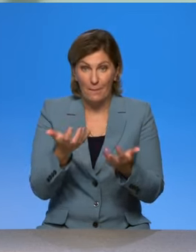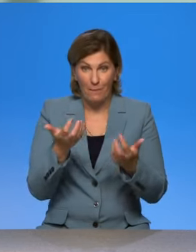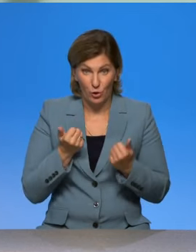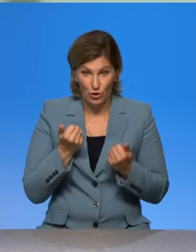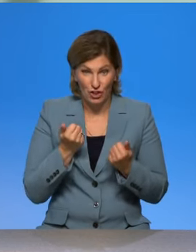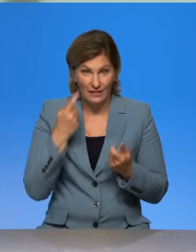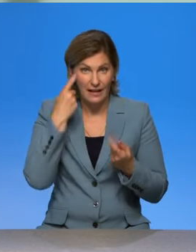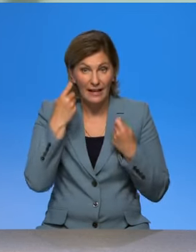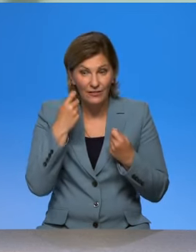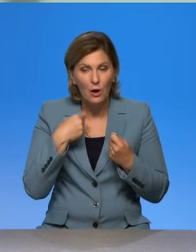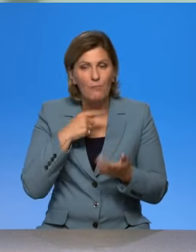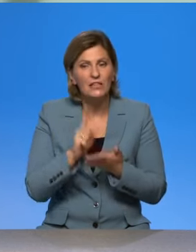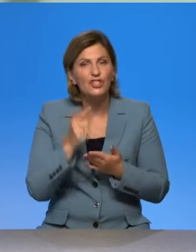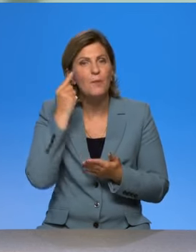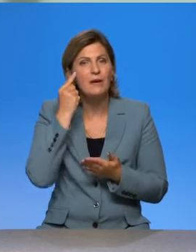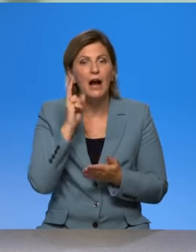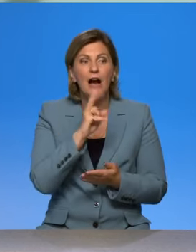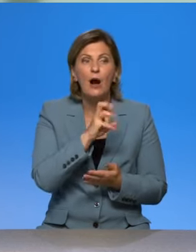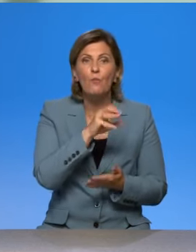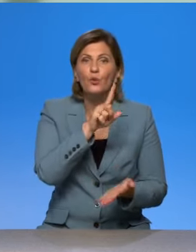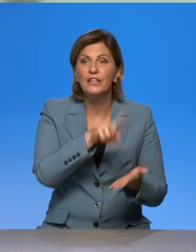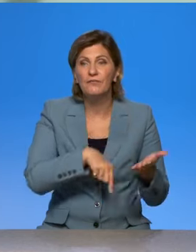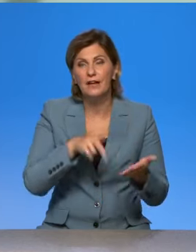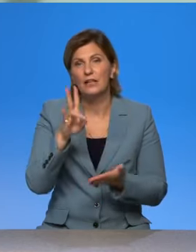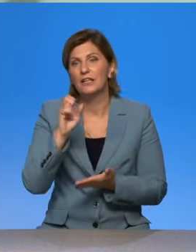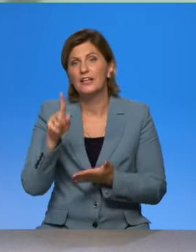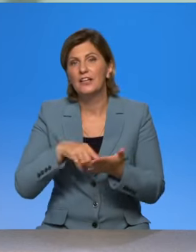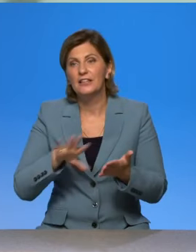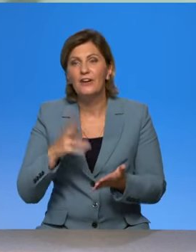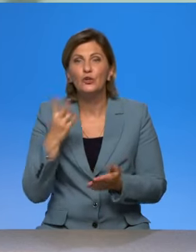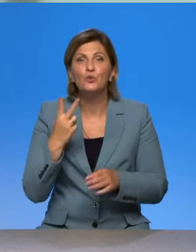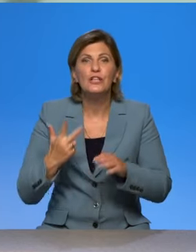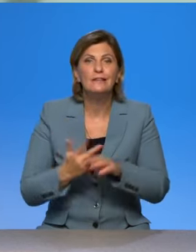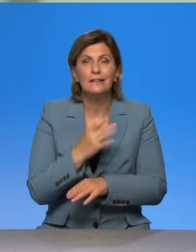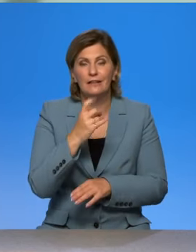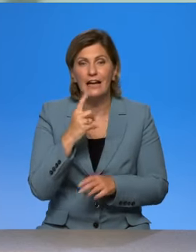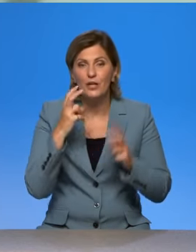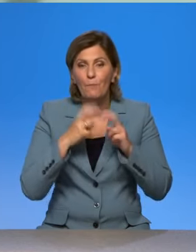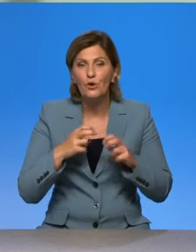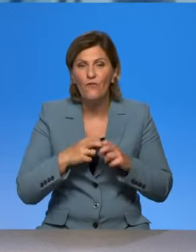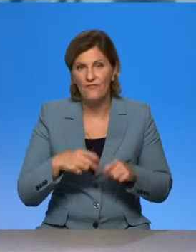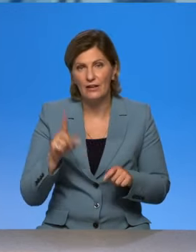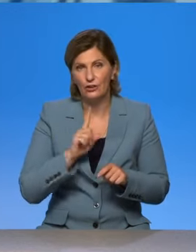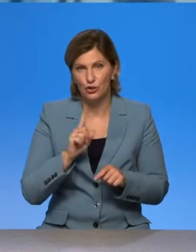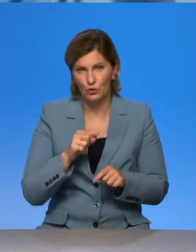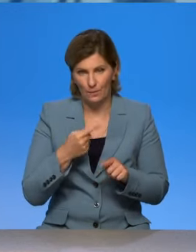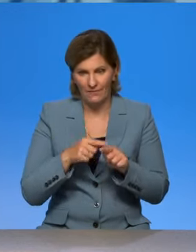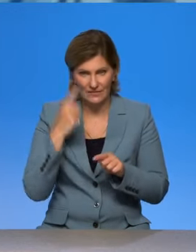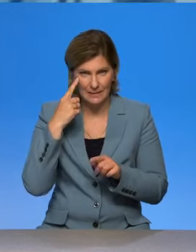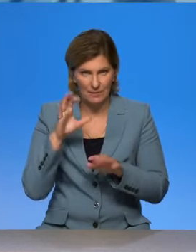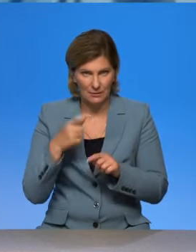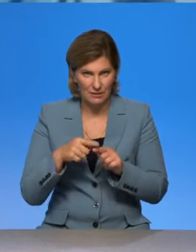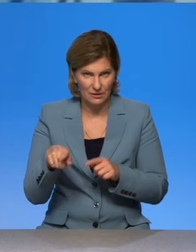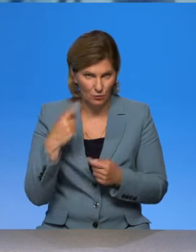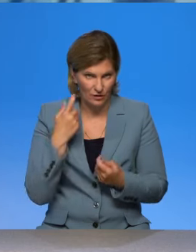кому доверять, кому не доверять, да, что три раза перепроверить, прежде чем на это сослаться. Я полагаю, что, в